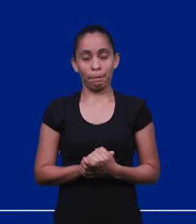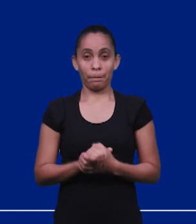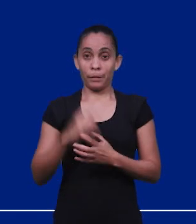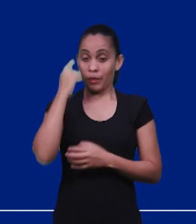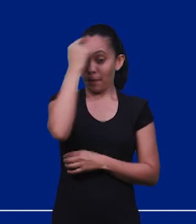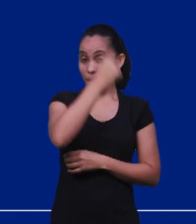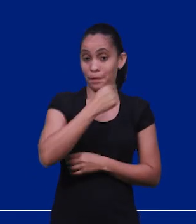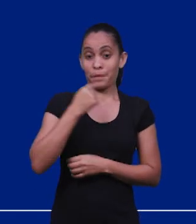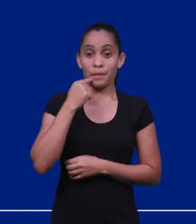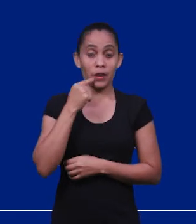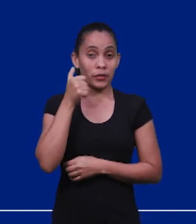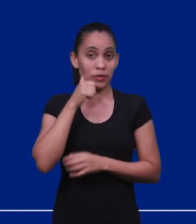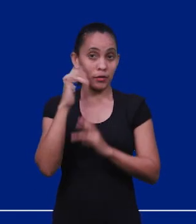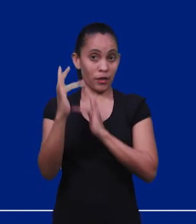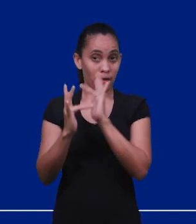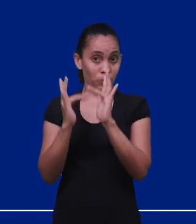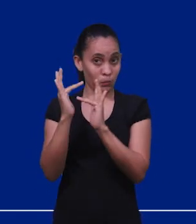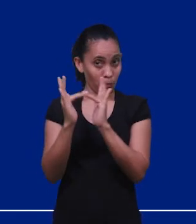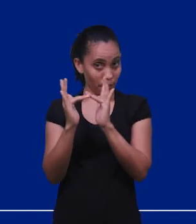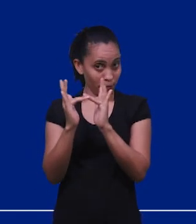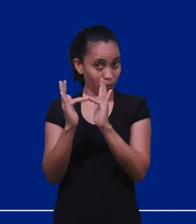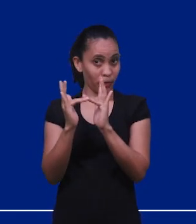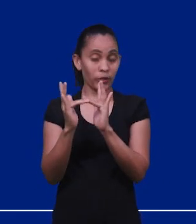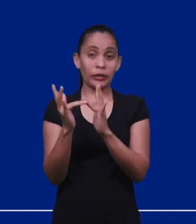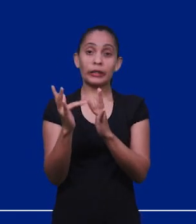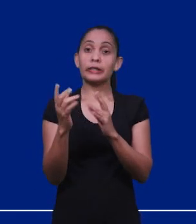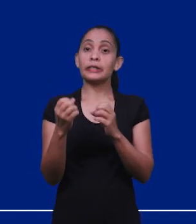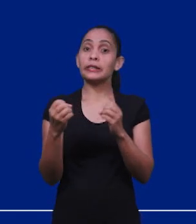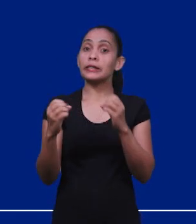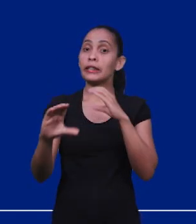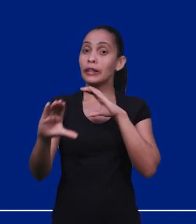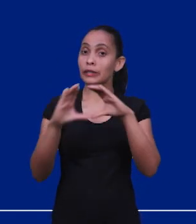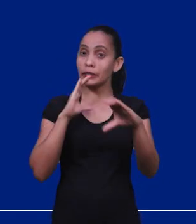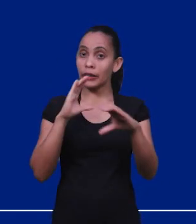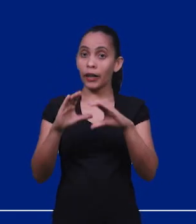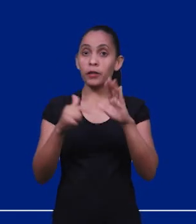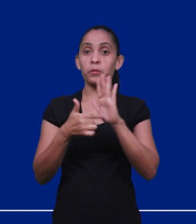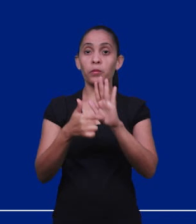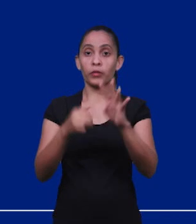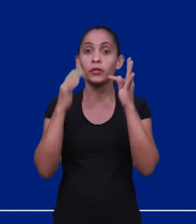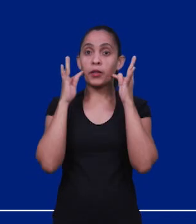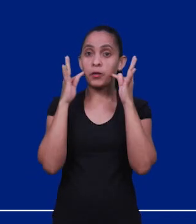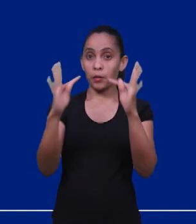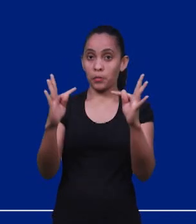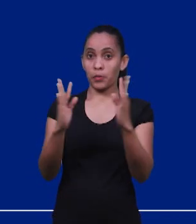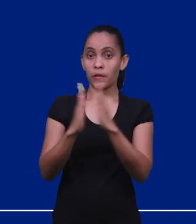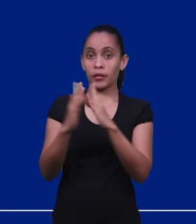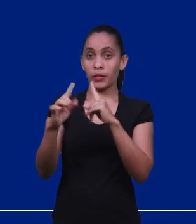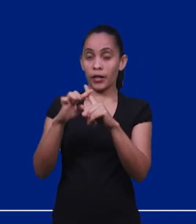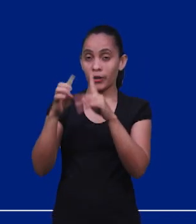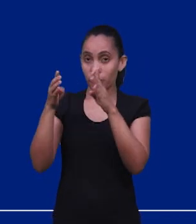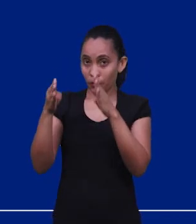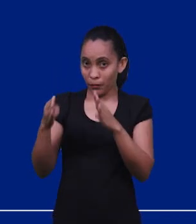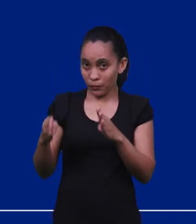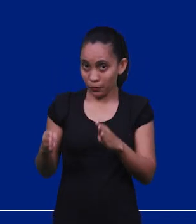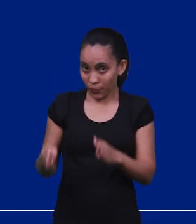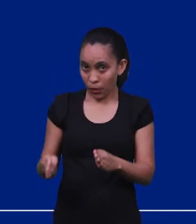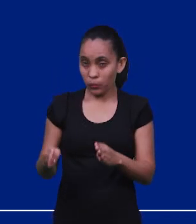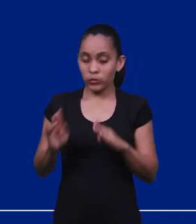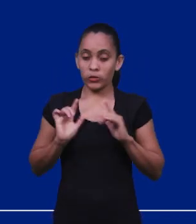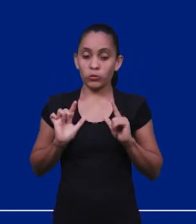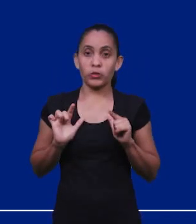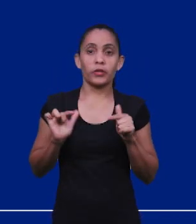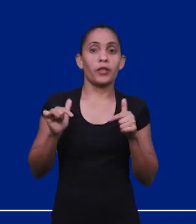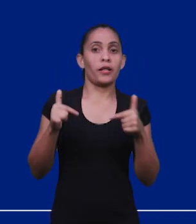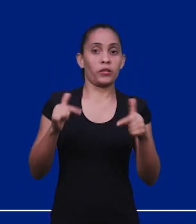les jours de la fiancée, cités dans le livre de Cantique, pointent vers le témoignage de l'Église fidèle, sa forme de parler,